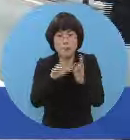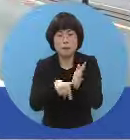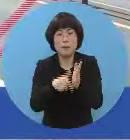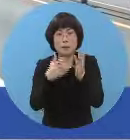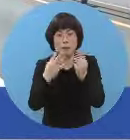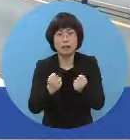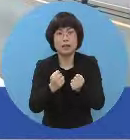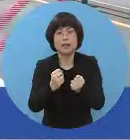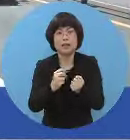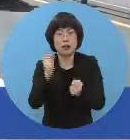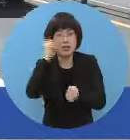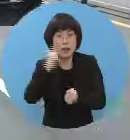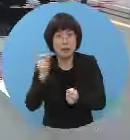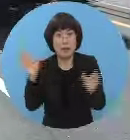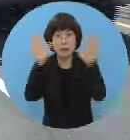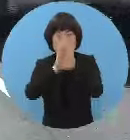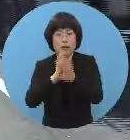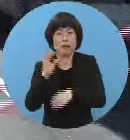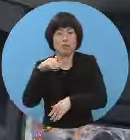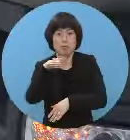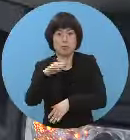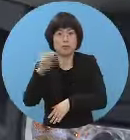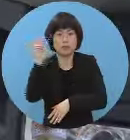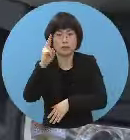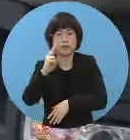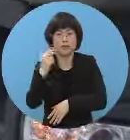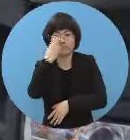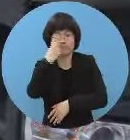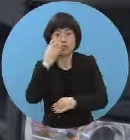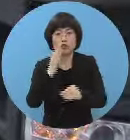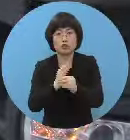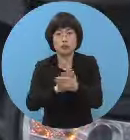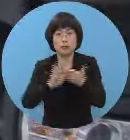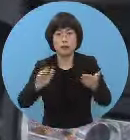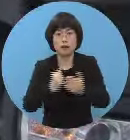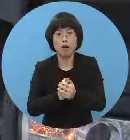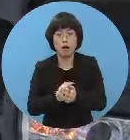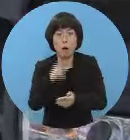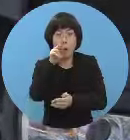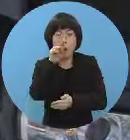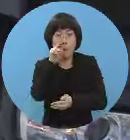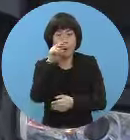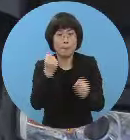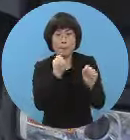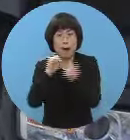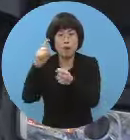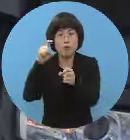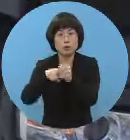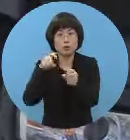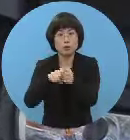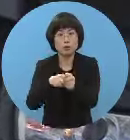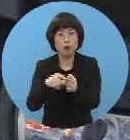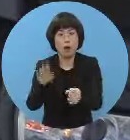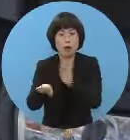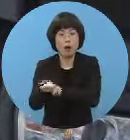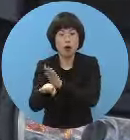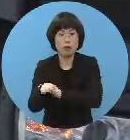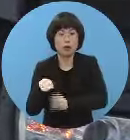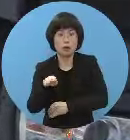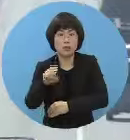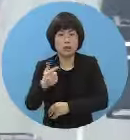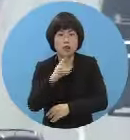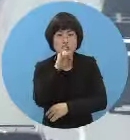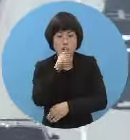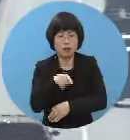취약 시간대인 새벽과 야간에 불규칙적으로 실시했습니다. 특히 이순신 대교는 단속 시스템을 회피하기 위해